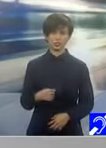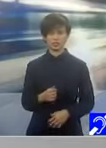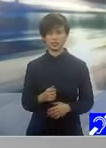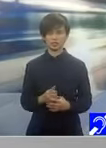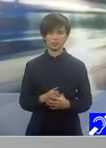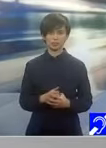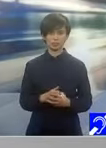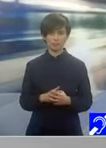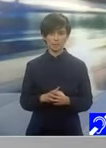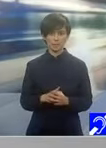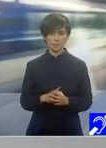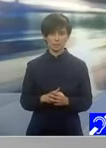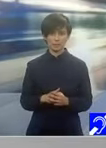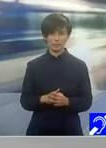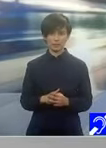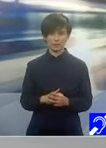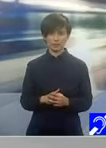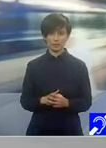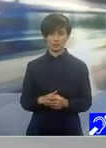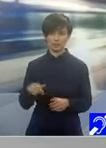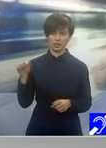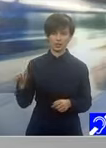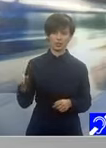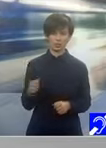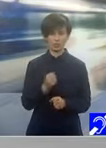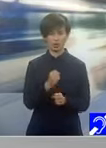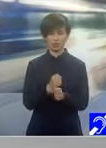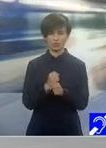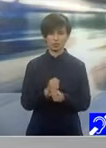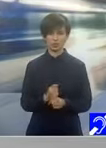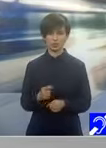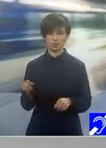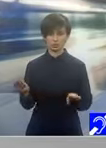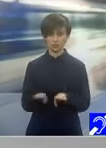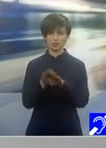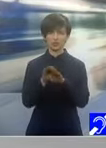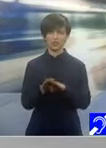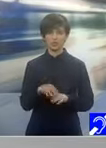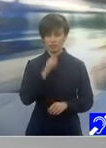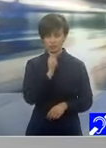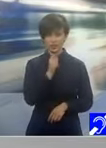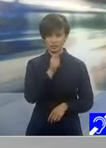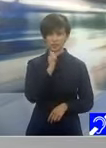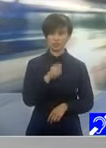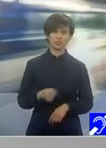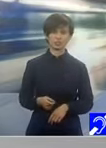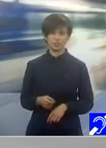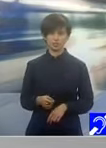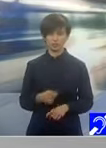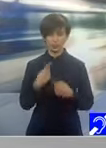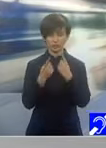spus ceea ce se întâmplă acolo. Au făcut și colegii mei Chereche și mai multe reportaje, au luat